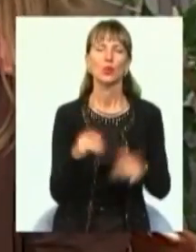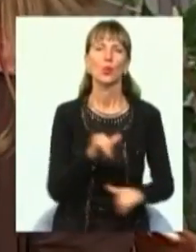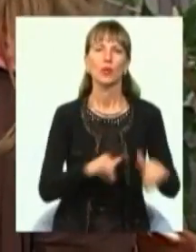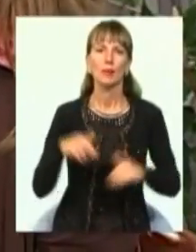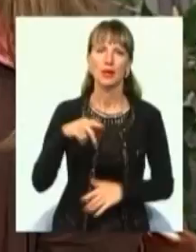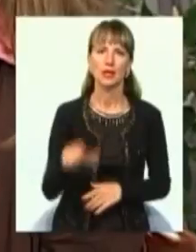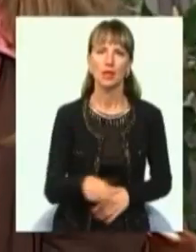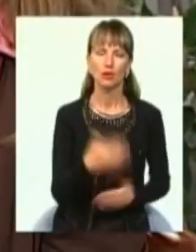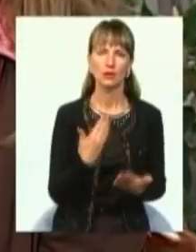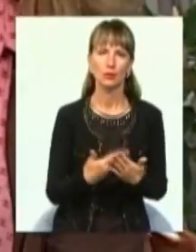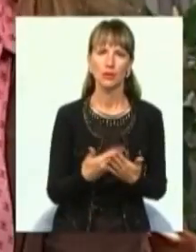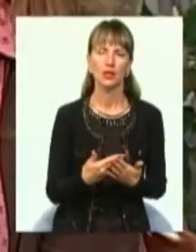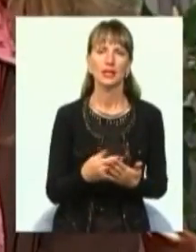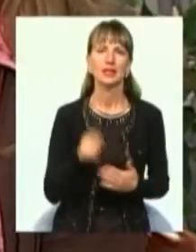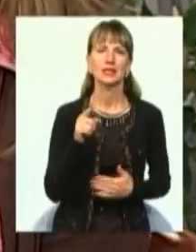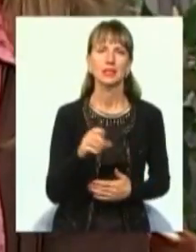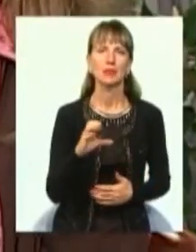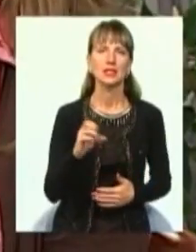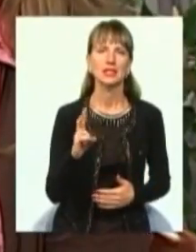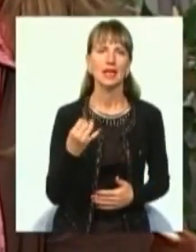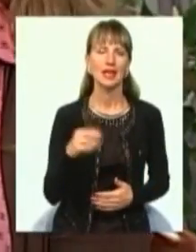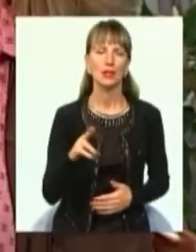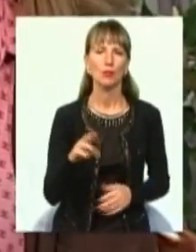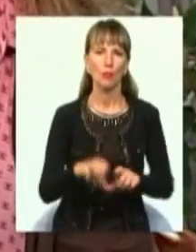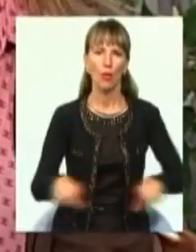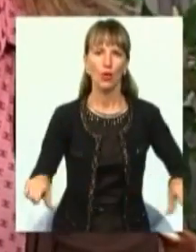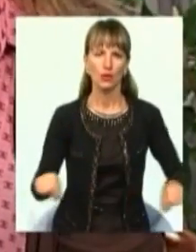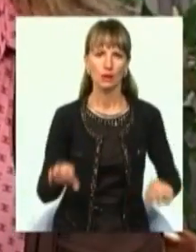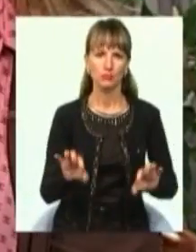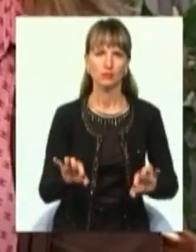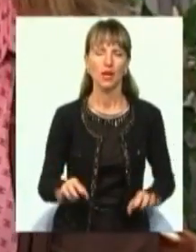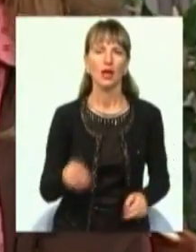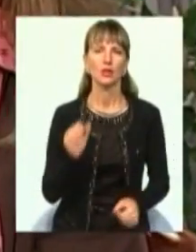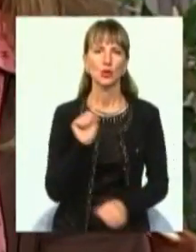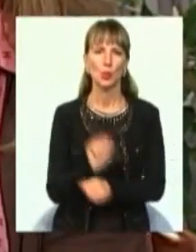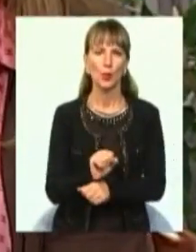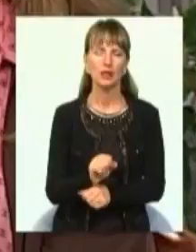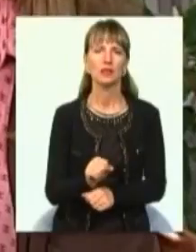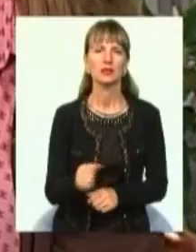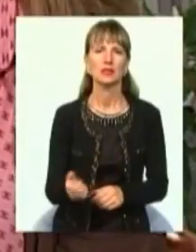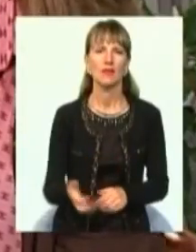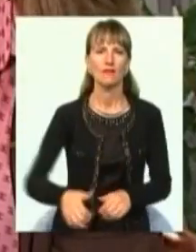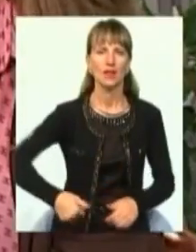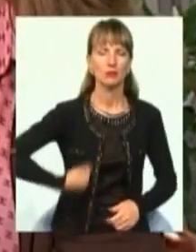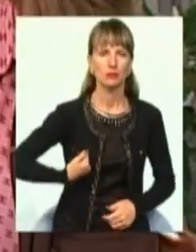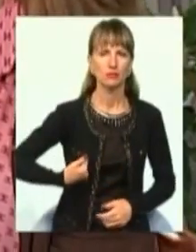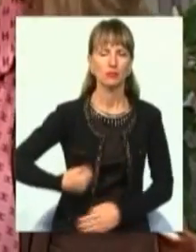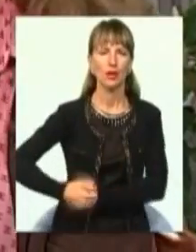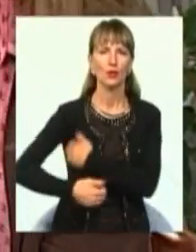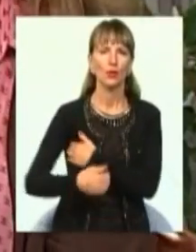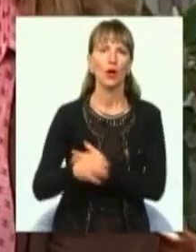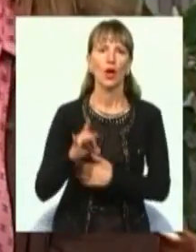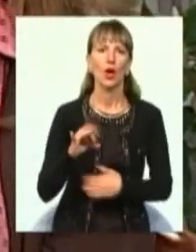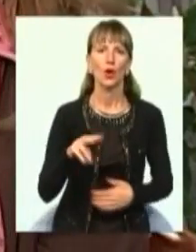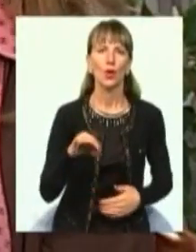перейти дорогу, наприклад, там, з тим самим скейтбордом, з роликами, то краще зупиніться, зніміть самі ролики, візьміть до рук там скейтборд,